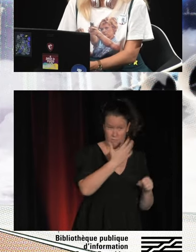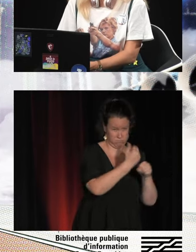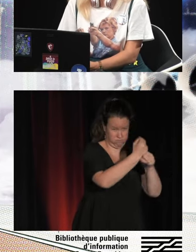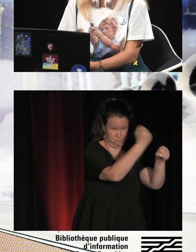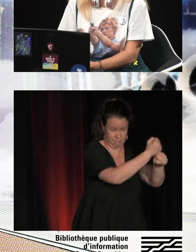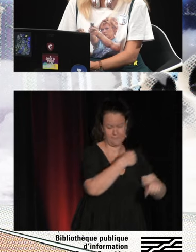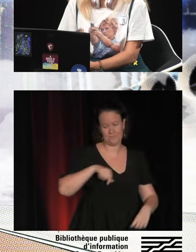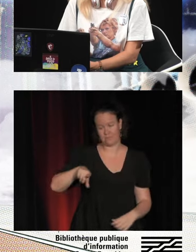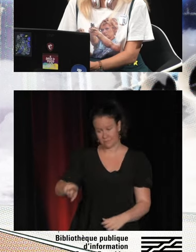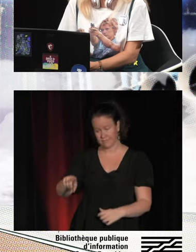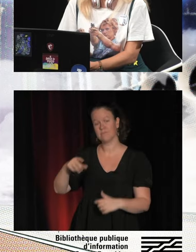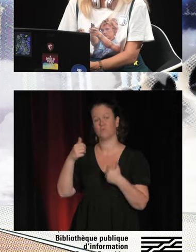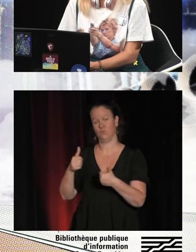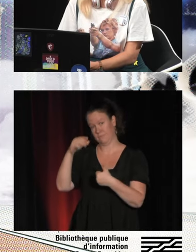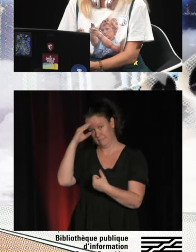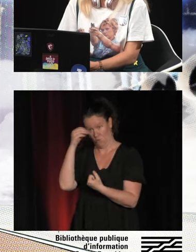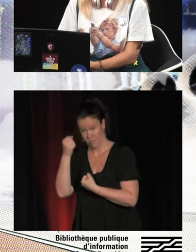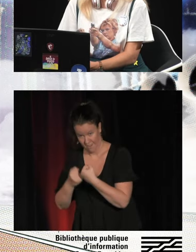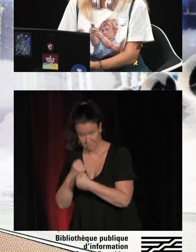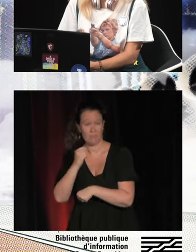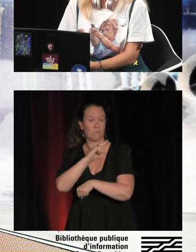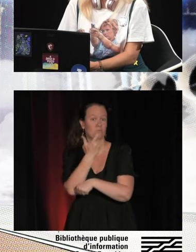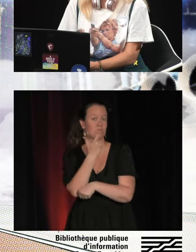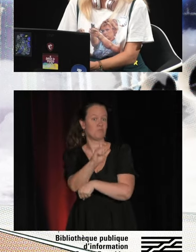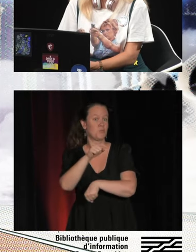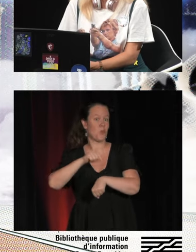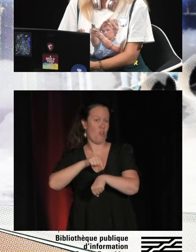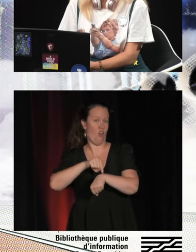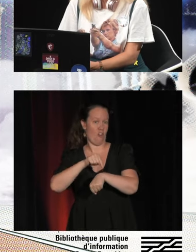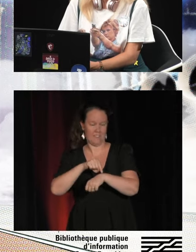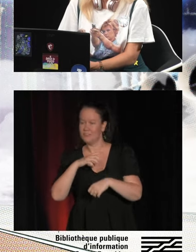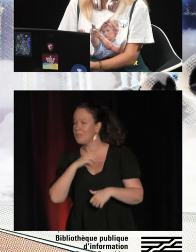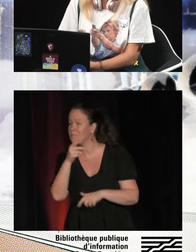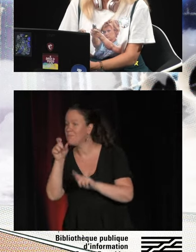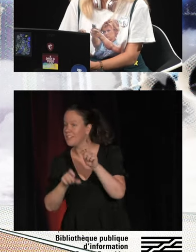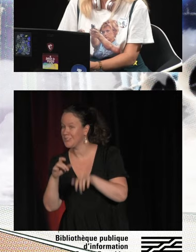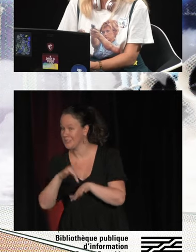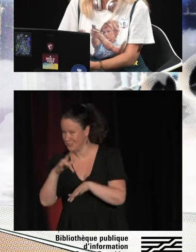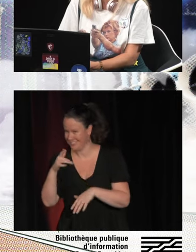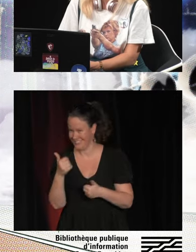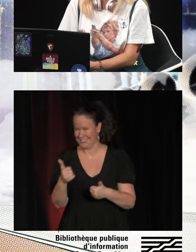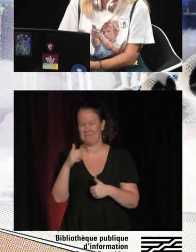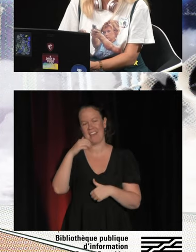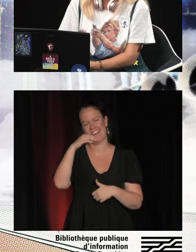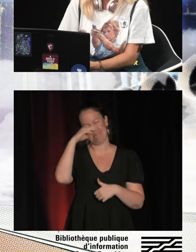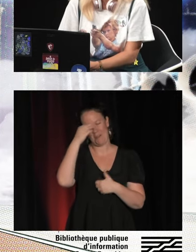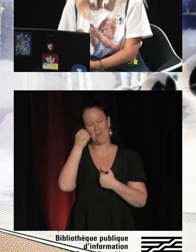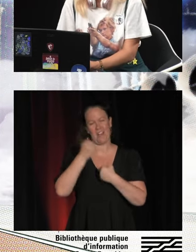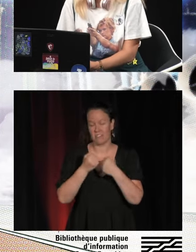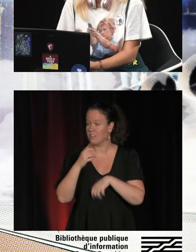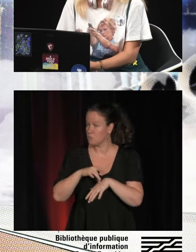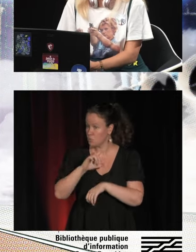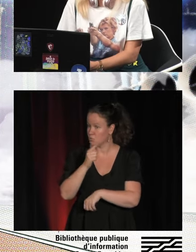Mario Kart, au bout de 200 heures de jeu, bah d'ailleurs, il y a des gens qui jouent à Super Mario Kart à cause de moi, là, dans la salle. Je sais pas si vous êtes déjà à 200 heures de jeu, mais...